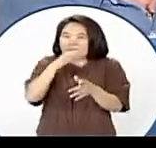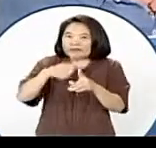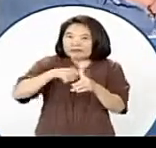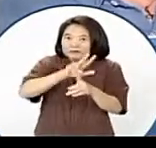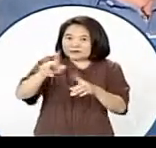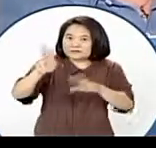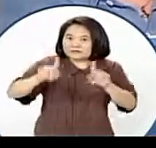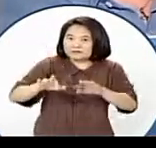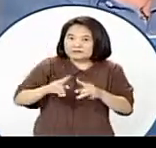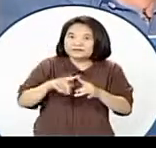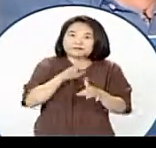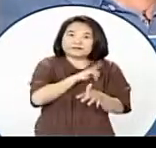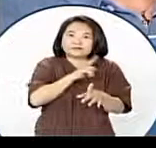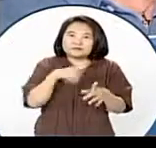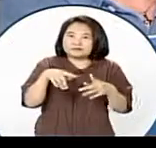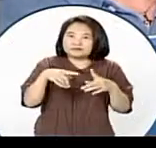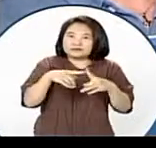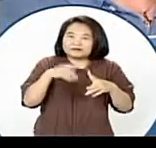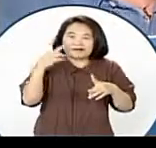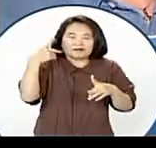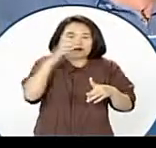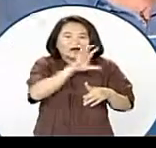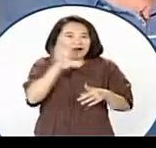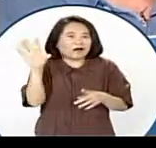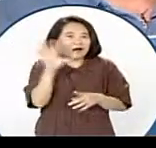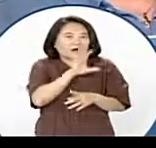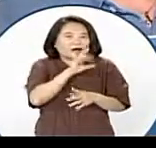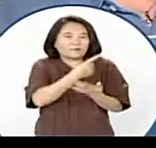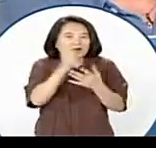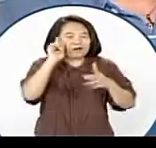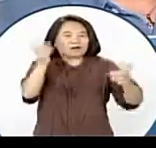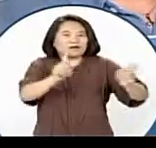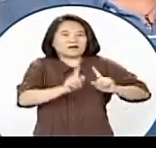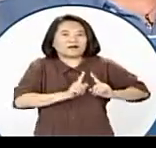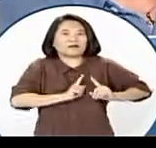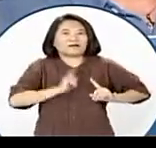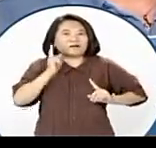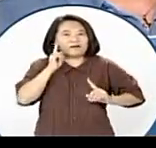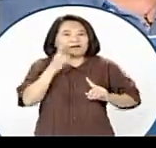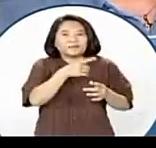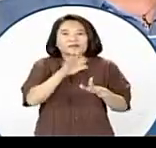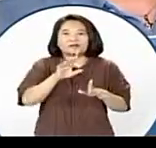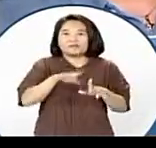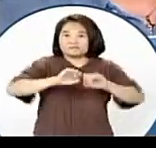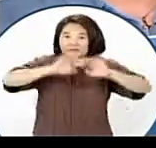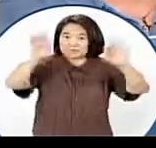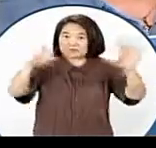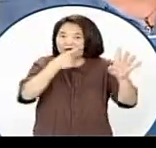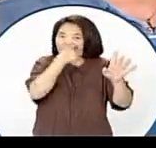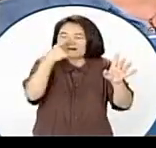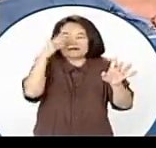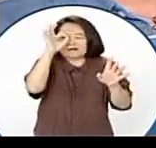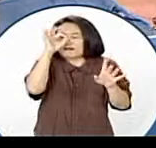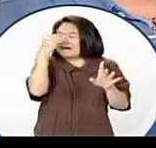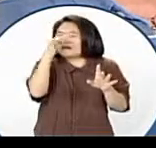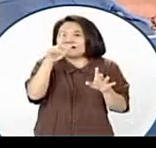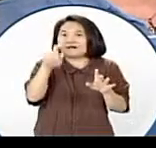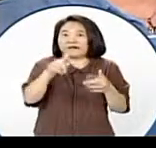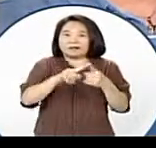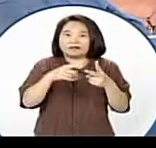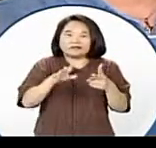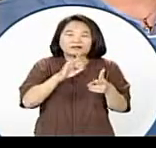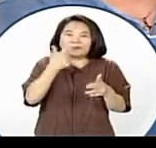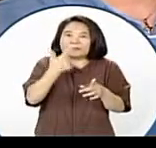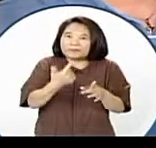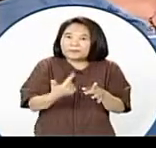识，让用佮刚同人生的故障闯出两团故障，叫老大家讲。虽然考唔到，我表蛮